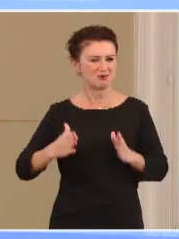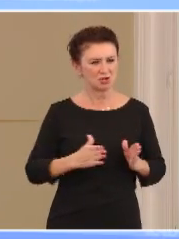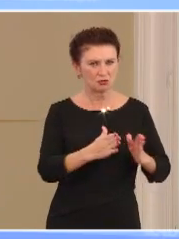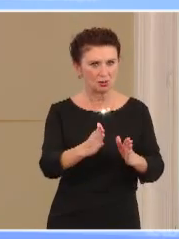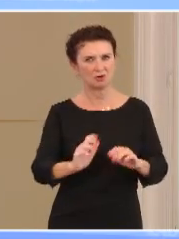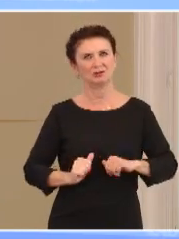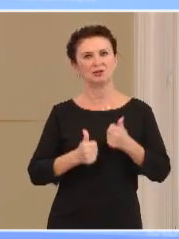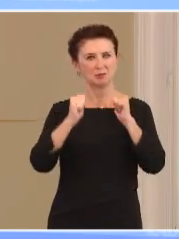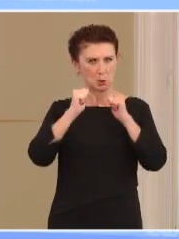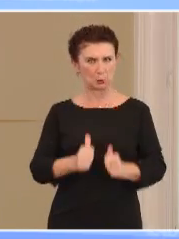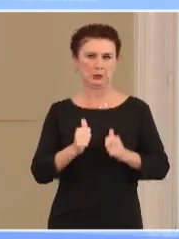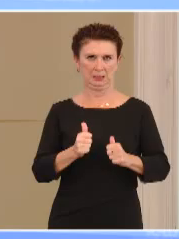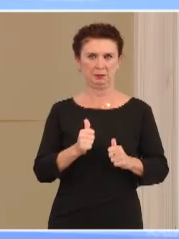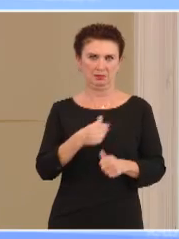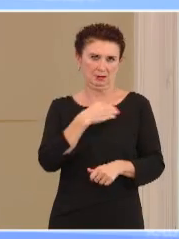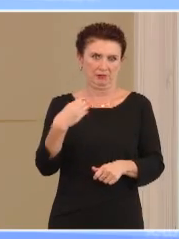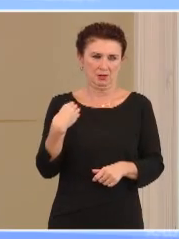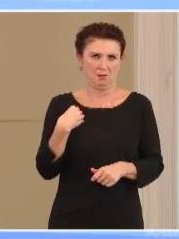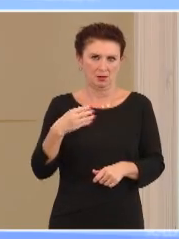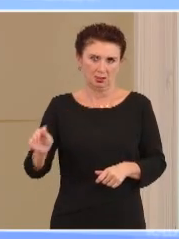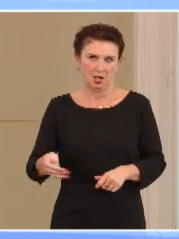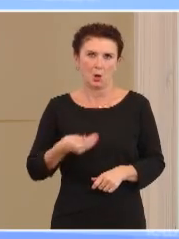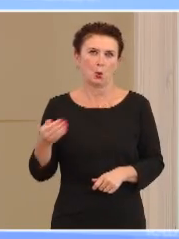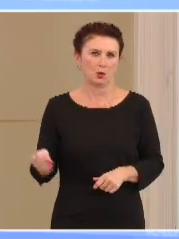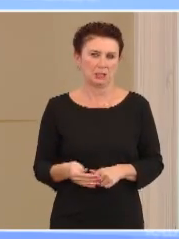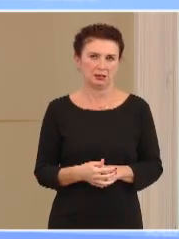polskiego górnictwa i nie ma takiego scenariusza